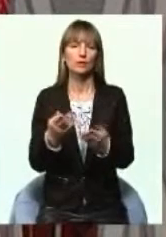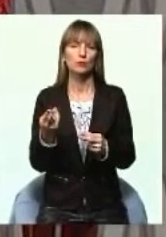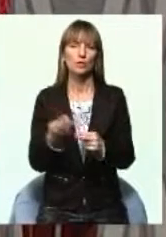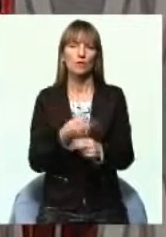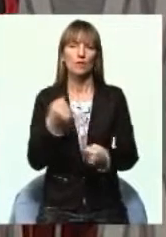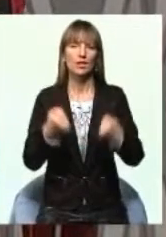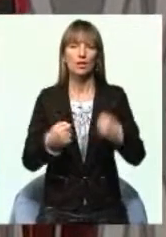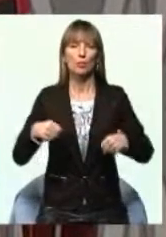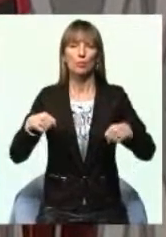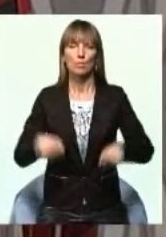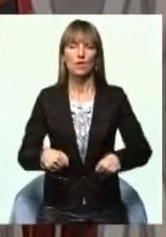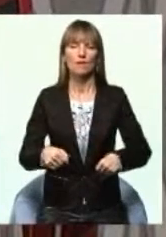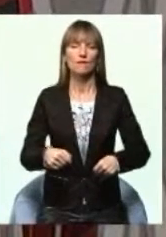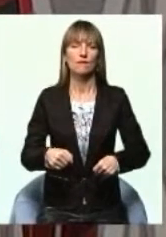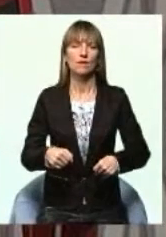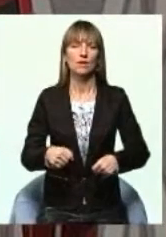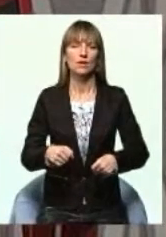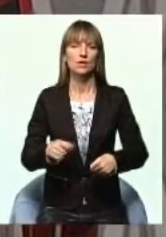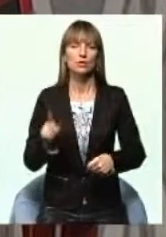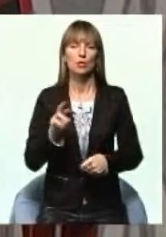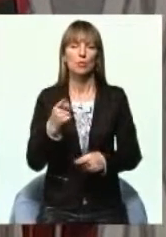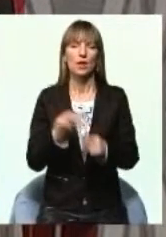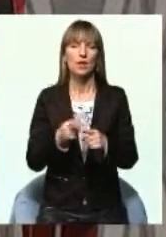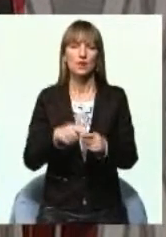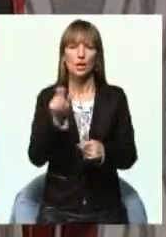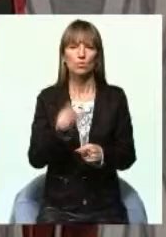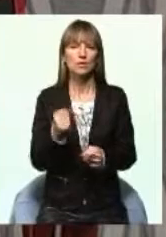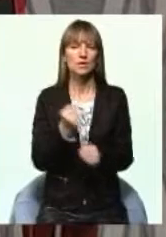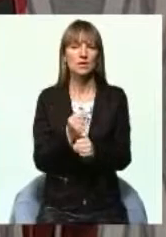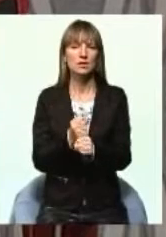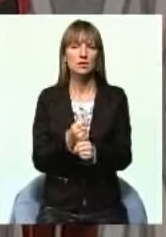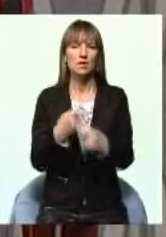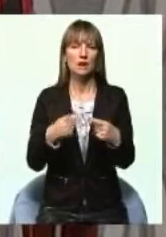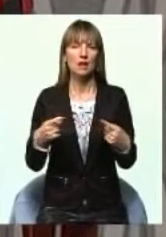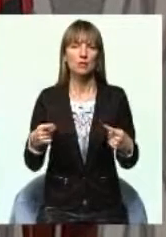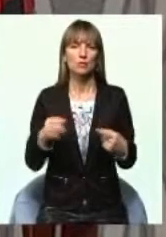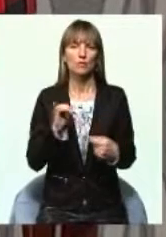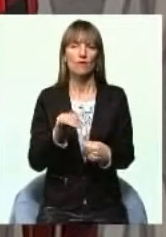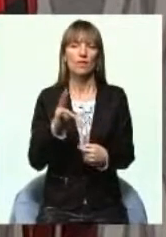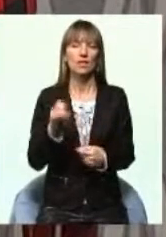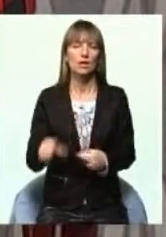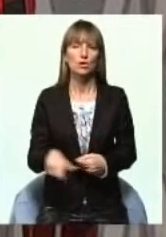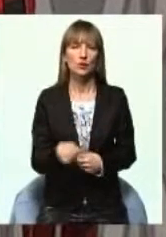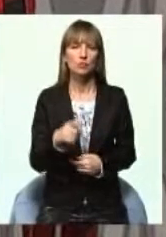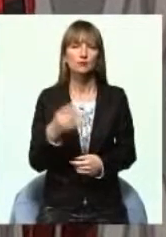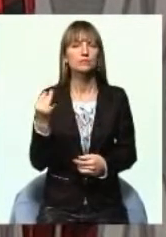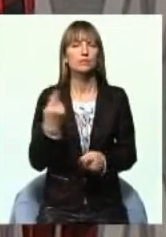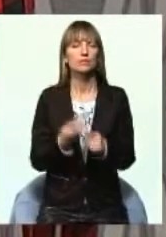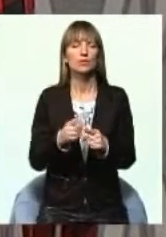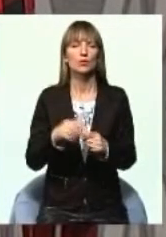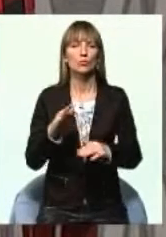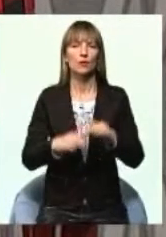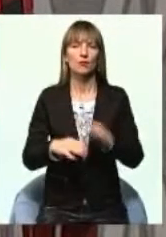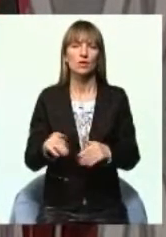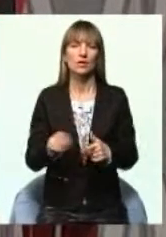позбавити водійських прав, відняти машину, і аби ця людина не коїла різних негараздів на дорозі. А як ти думаєш, чи цікава ця професія,